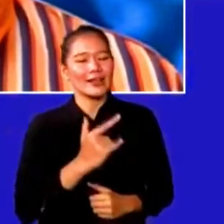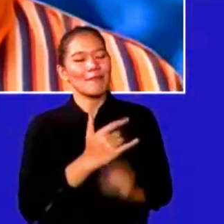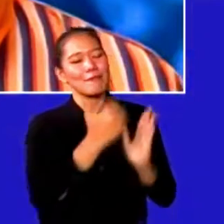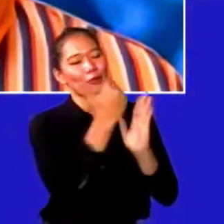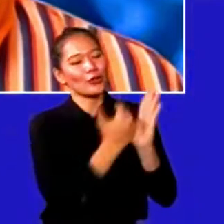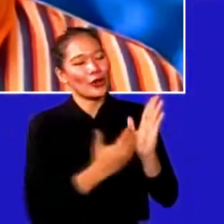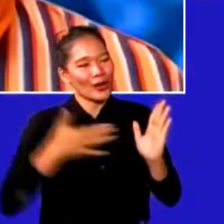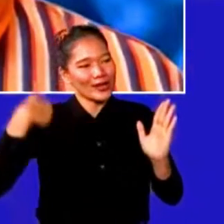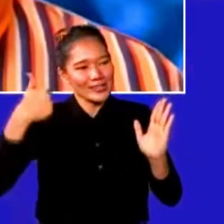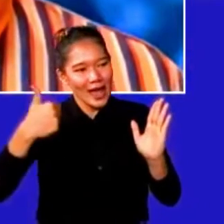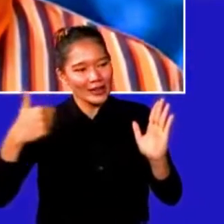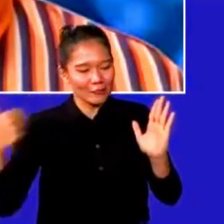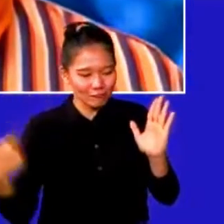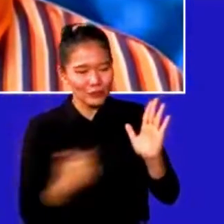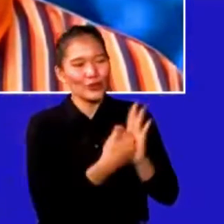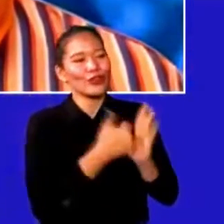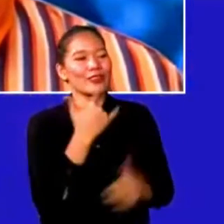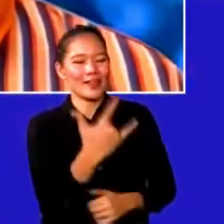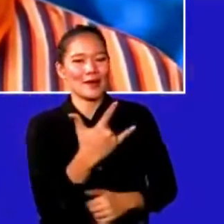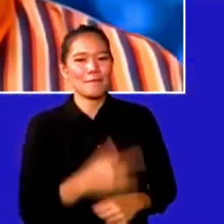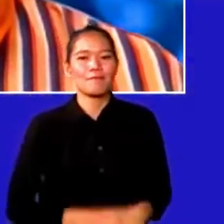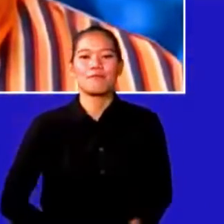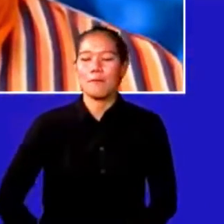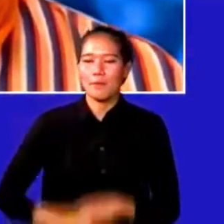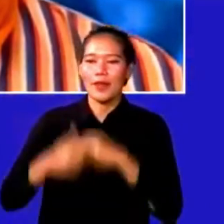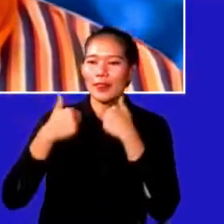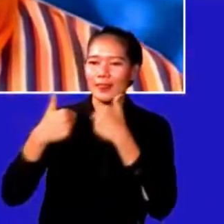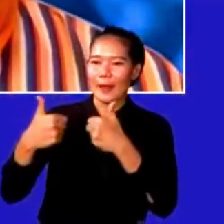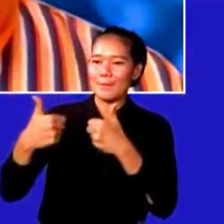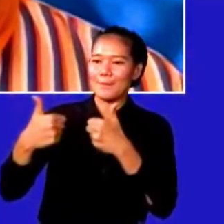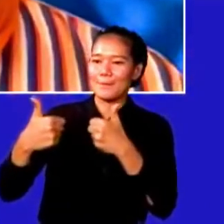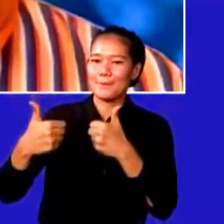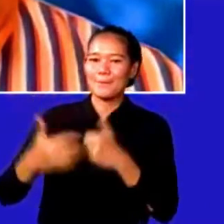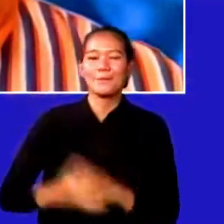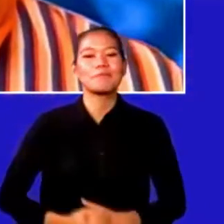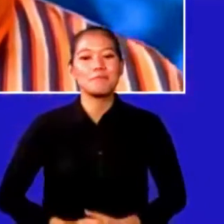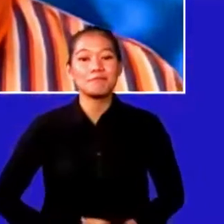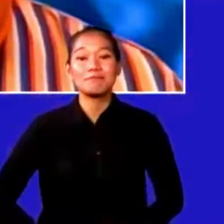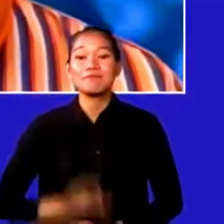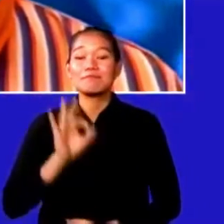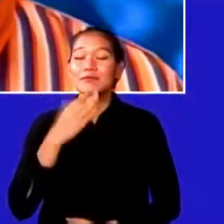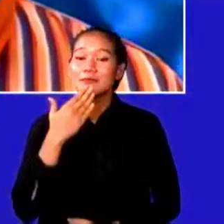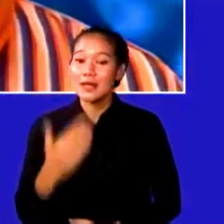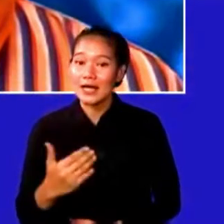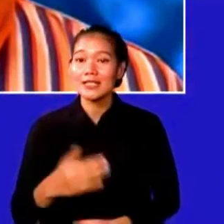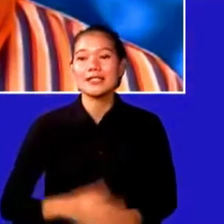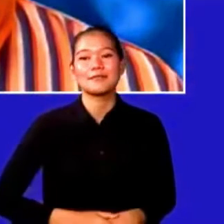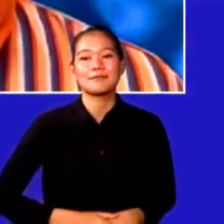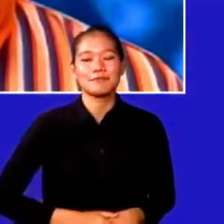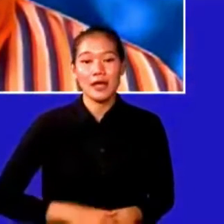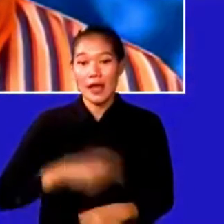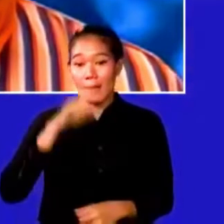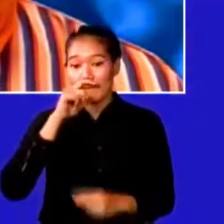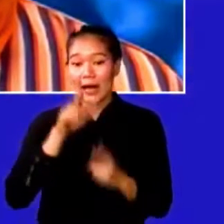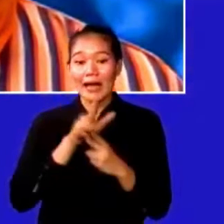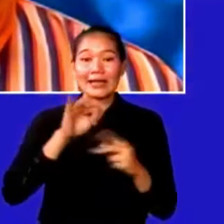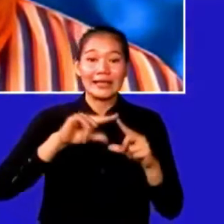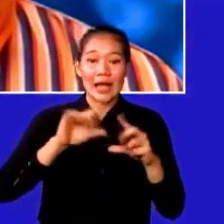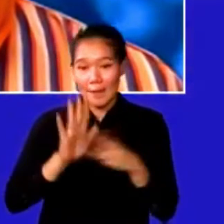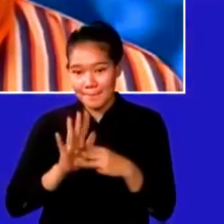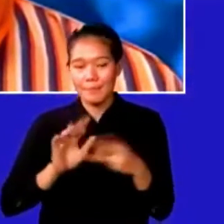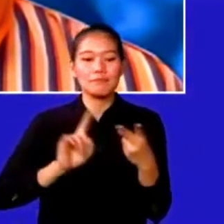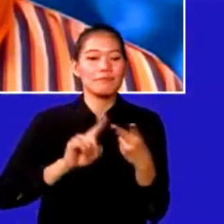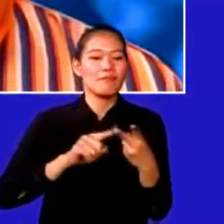srokal kesehatan ditegakkan terus tengah mantap Nia maniam ya terima kasih and I am ada juga